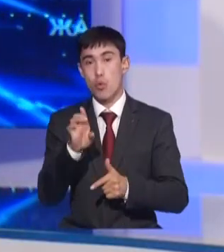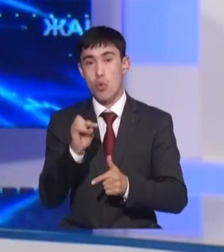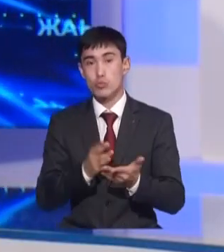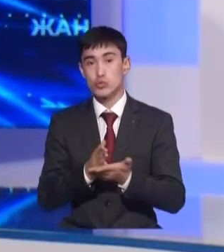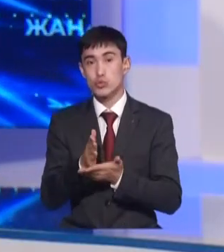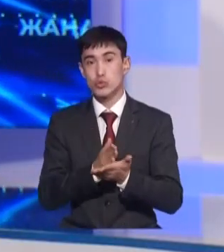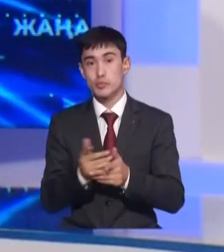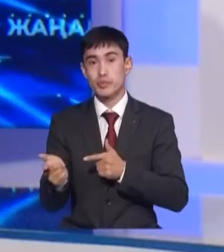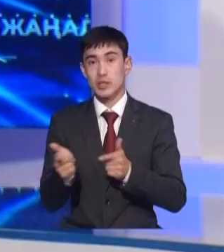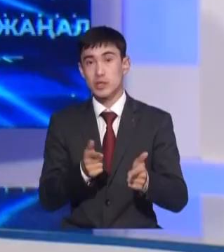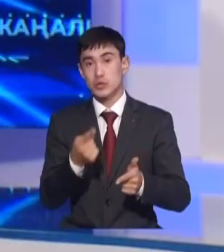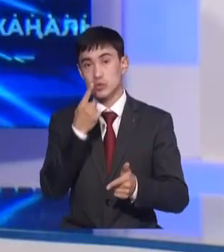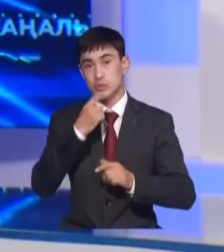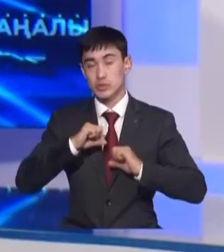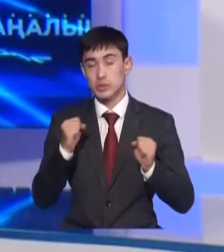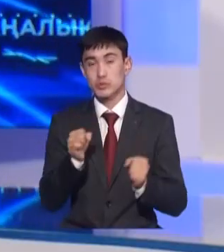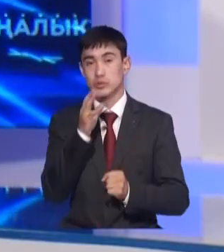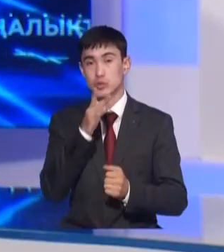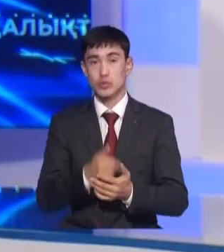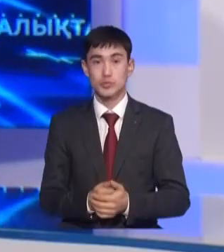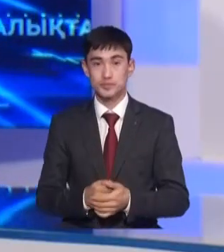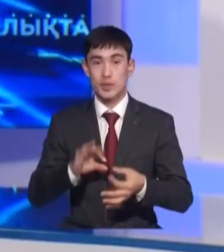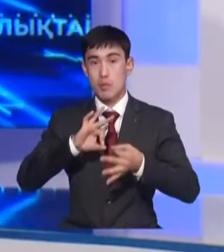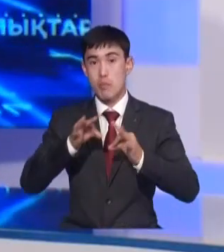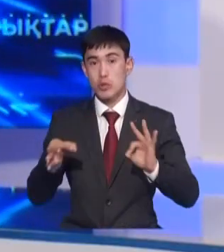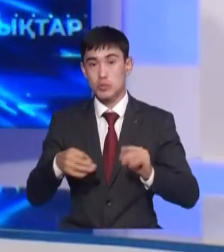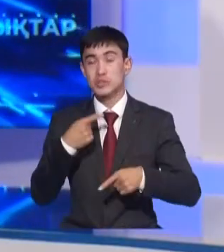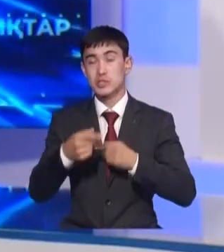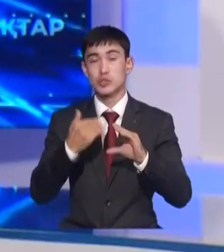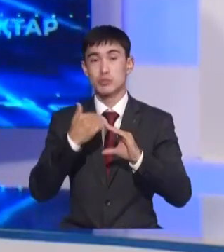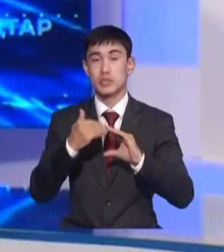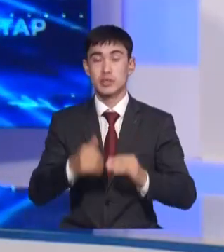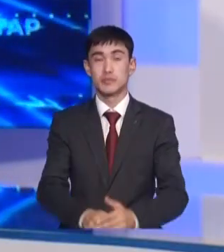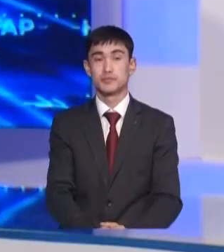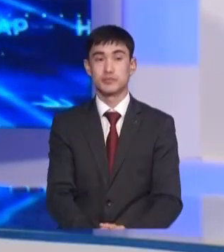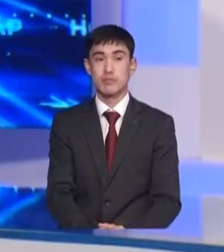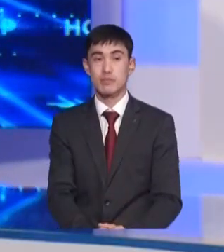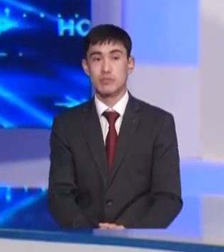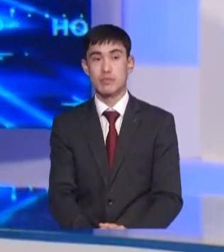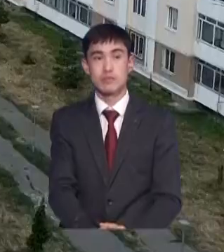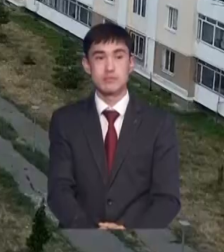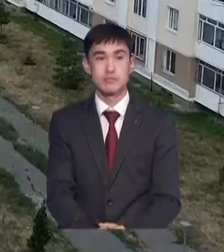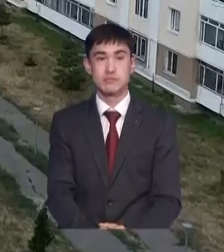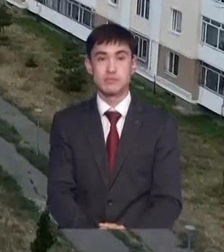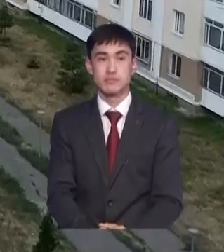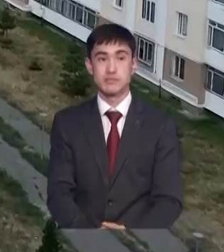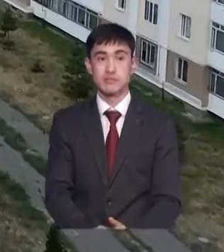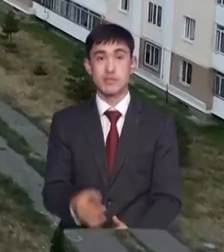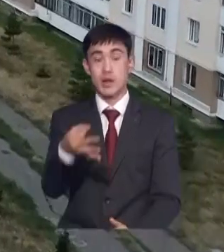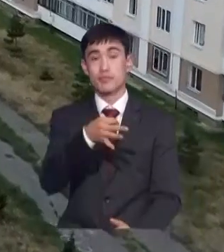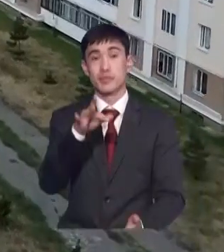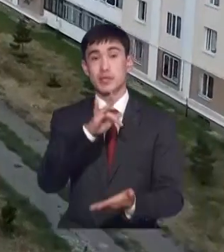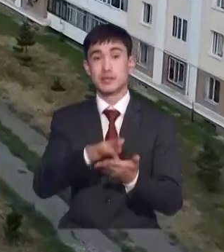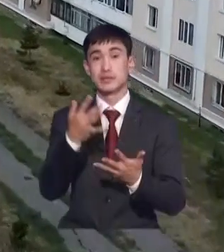по подготовке коммунальных служб к предстоящему зимнему сезону. Подробности в следующем материале. В областном